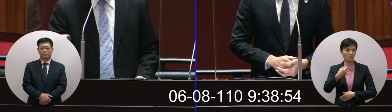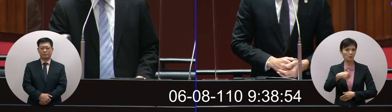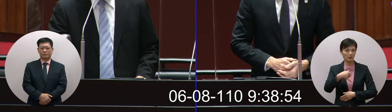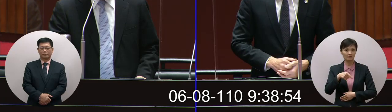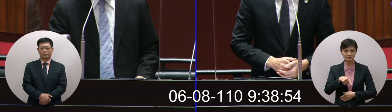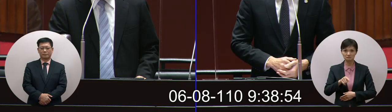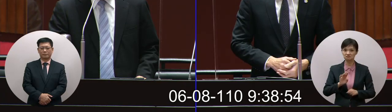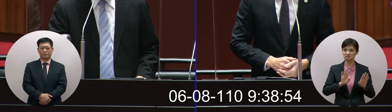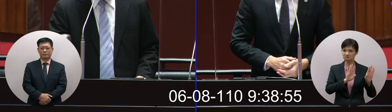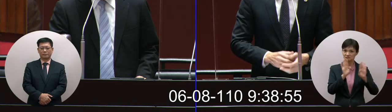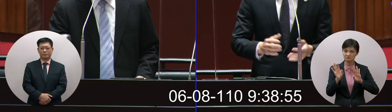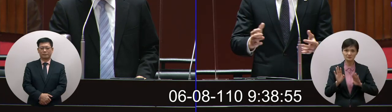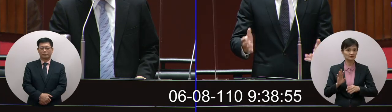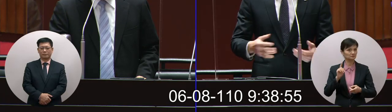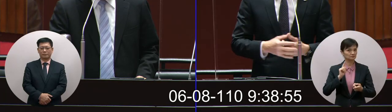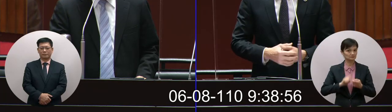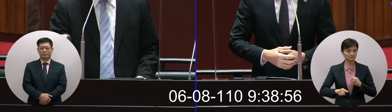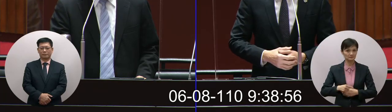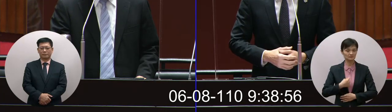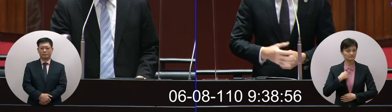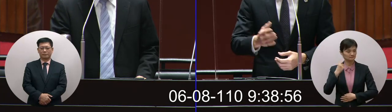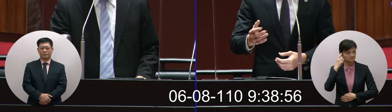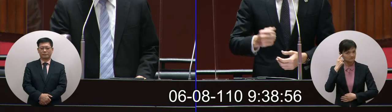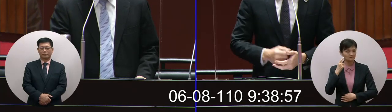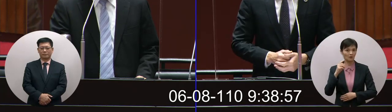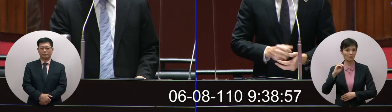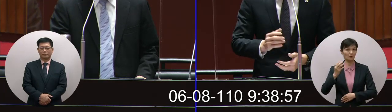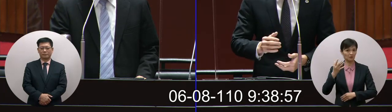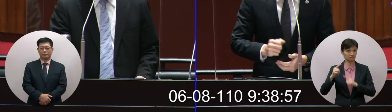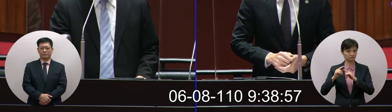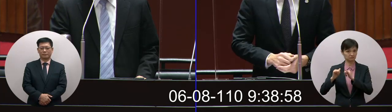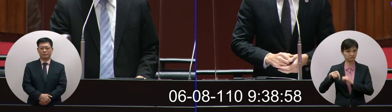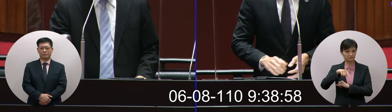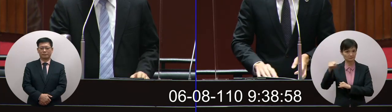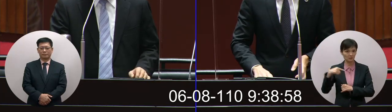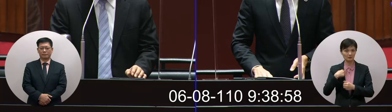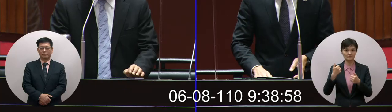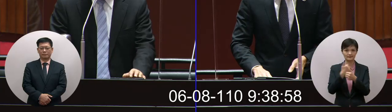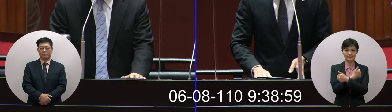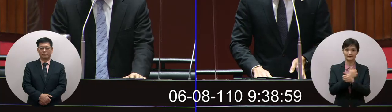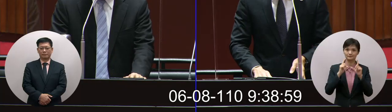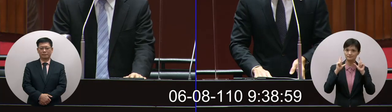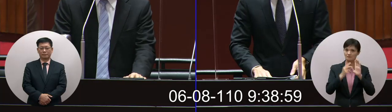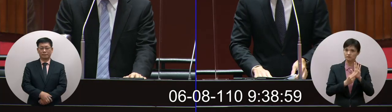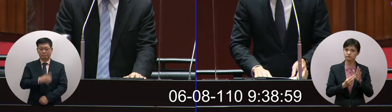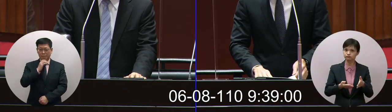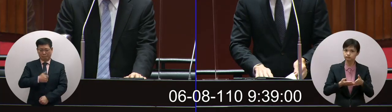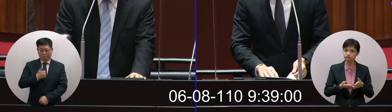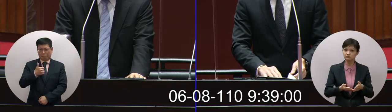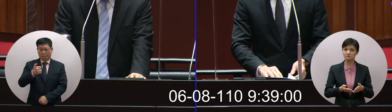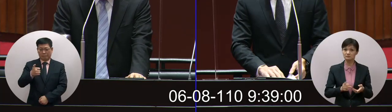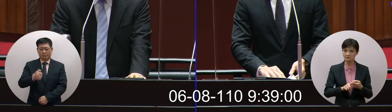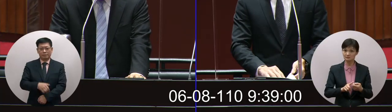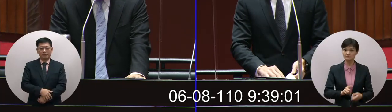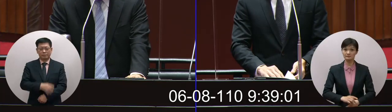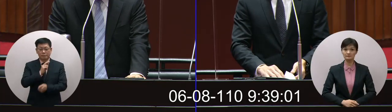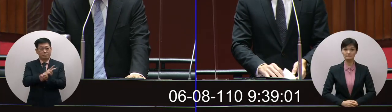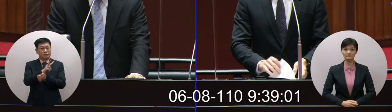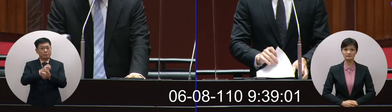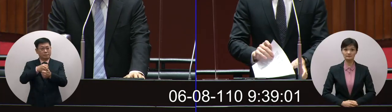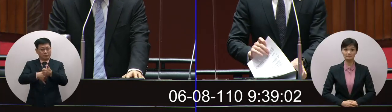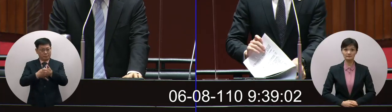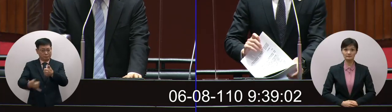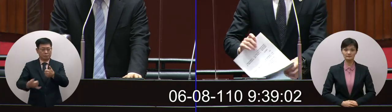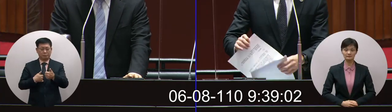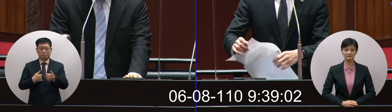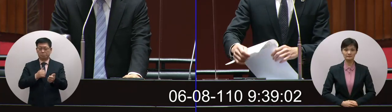用这个利用这个机会，替咱万华的民众讲几句话咧啊。 足感谢咱林立伟